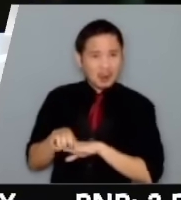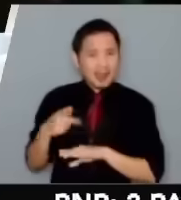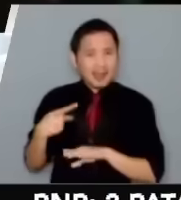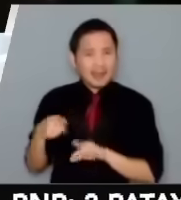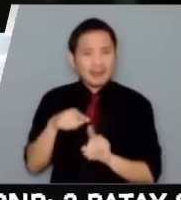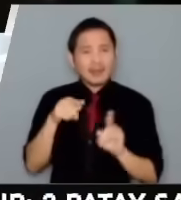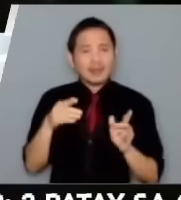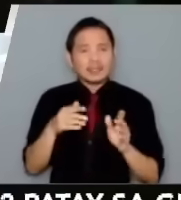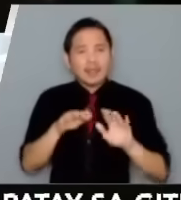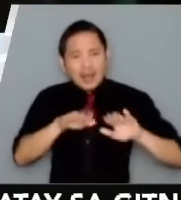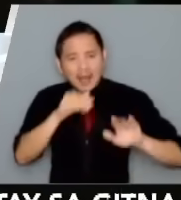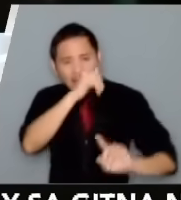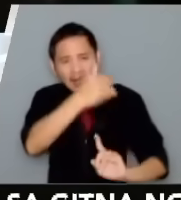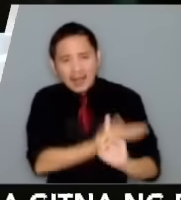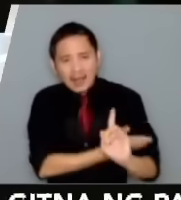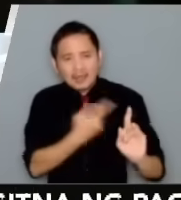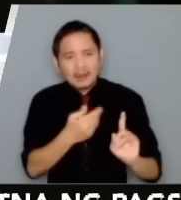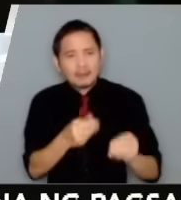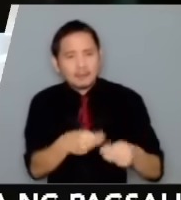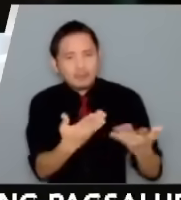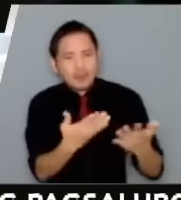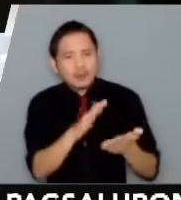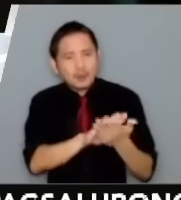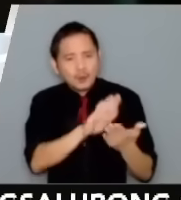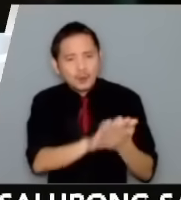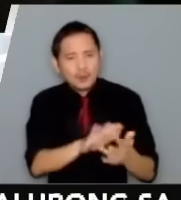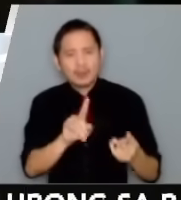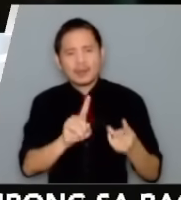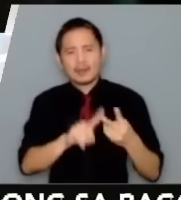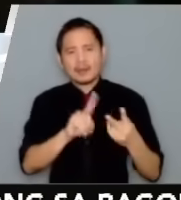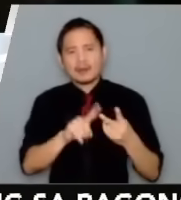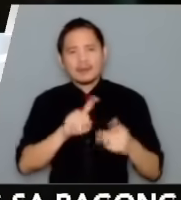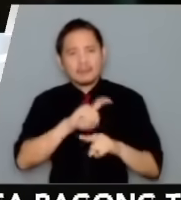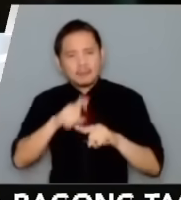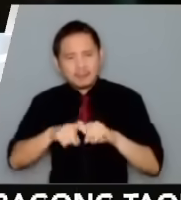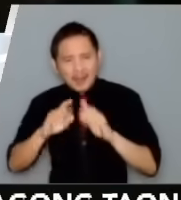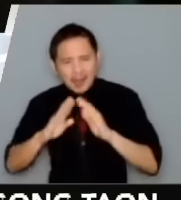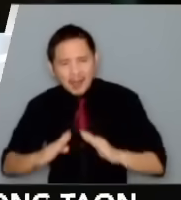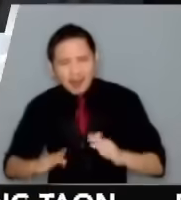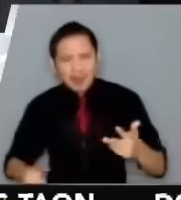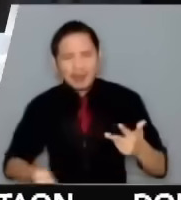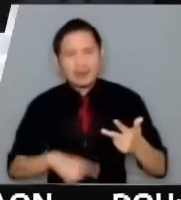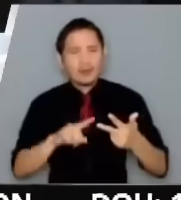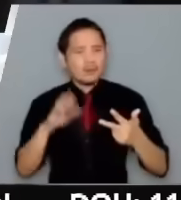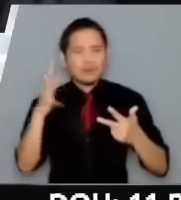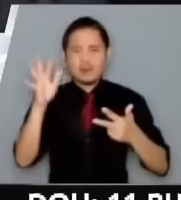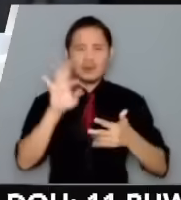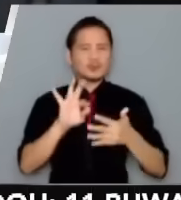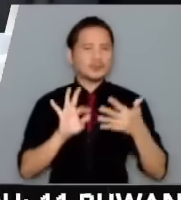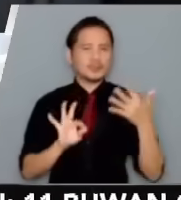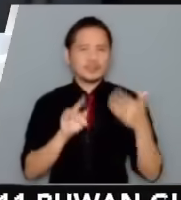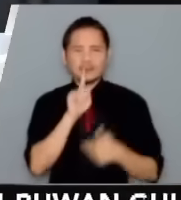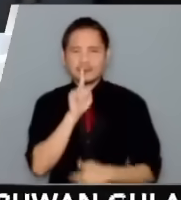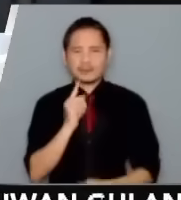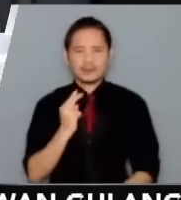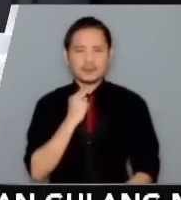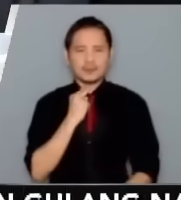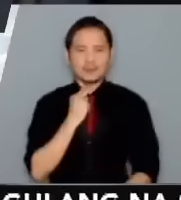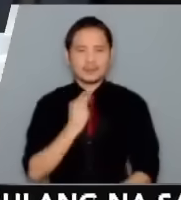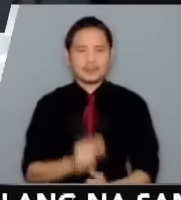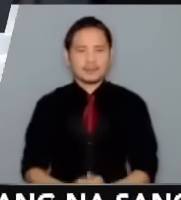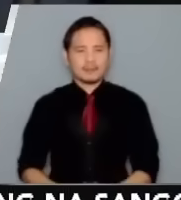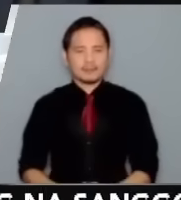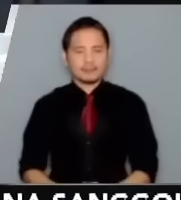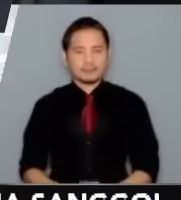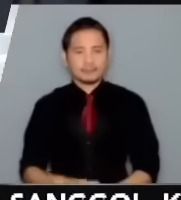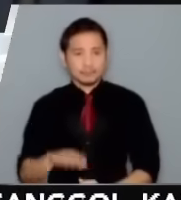Nag-uupahan pa kami ng bahay. Wala na kaming no choice kaya kapit patalim na lang kami talaga. Sabi ng mga chopper na nakausap namin, kung